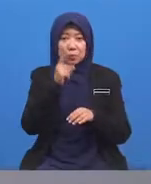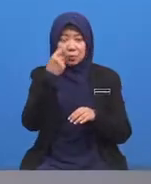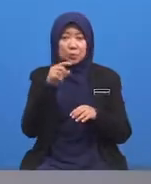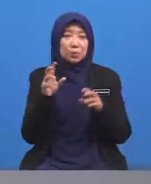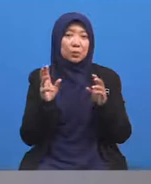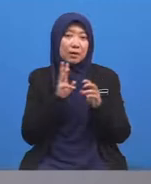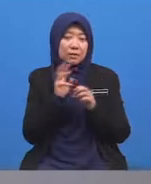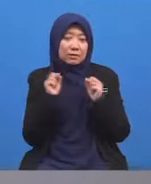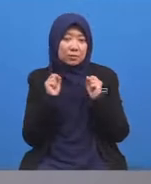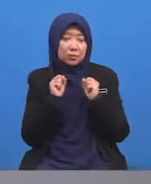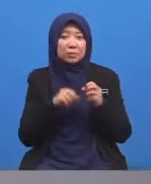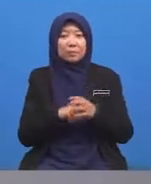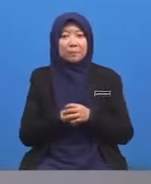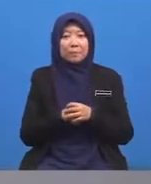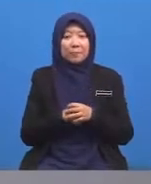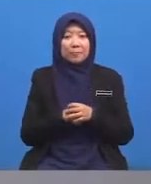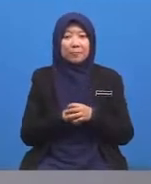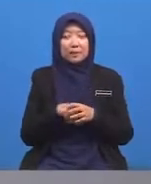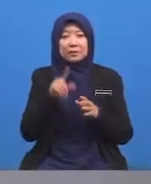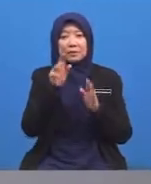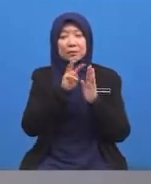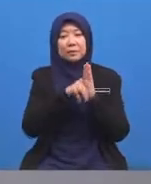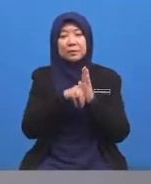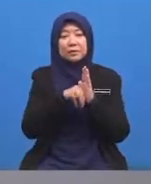Masa yang diperolehi bagi air sejuk adalah